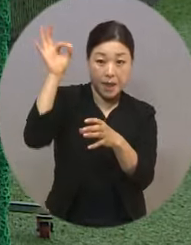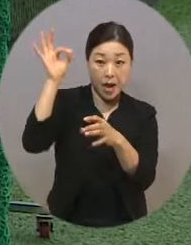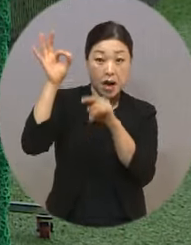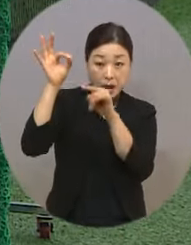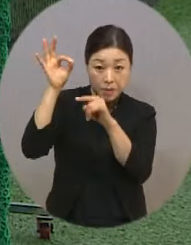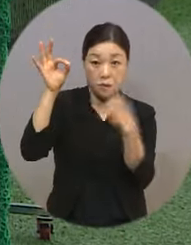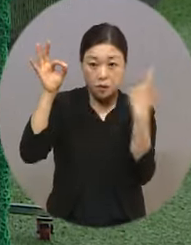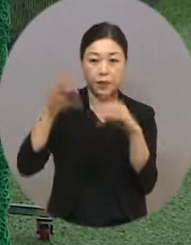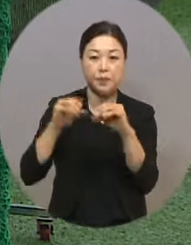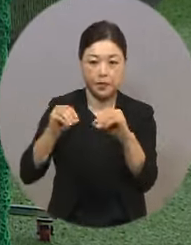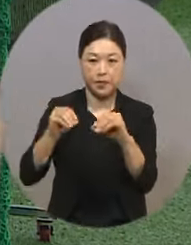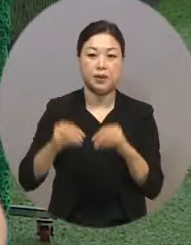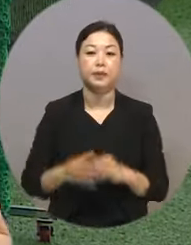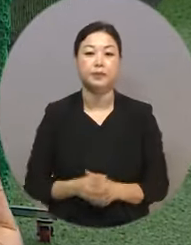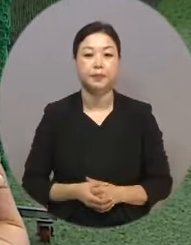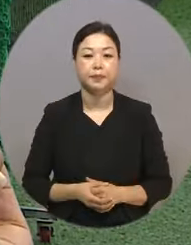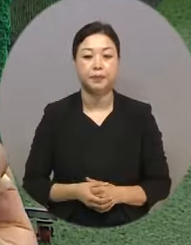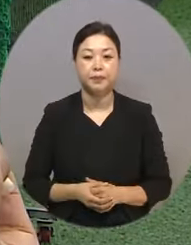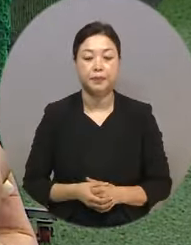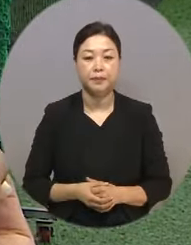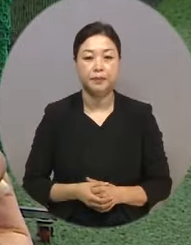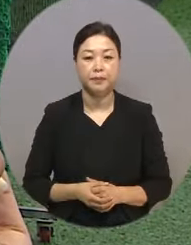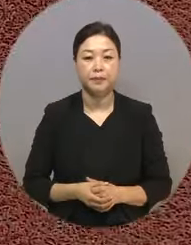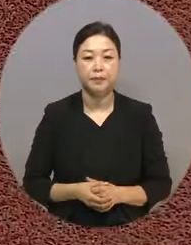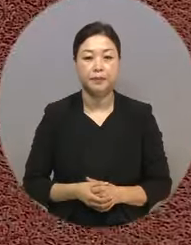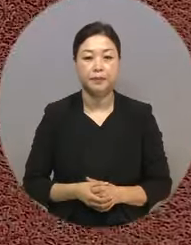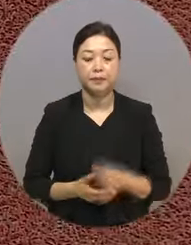소리가 나옵니다.